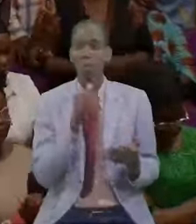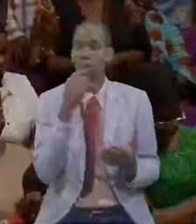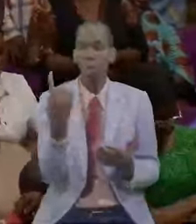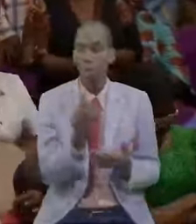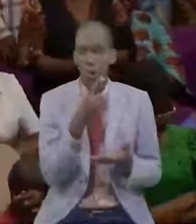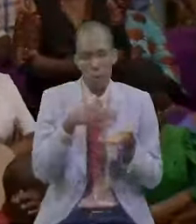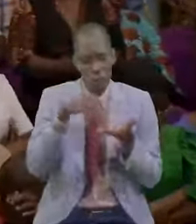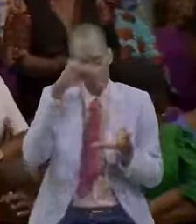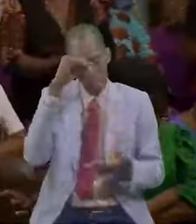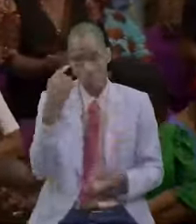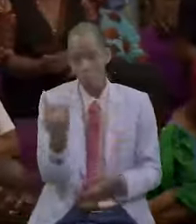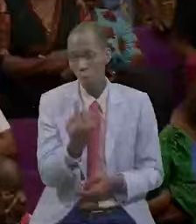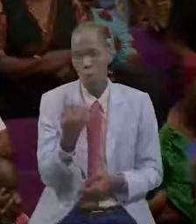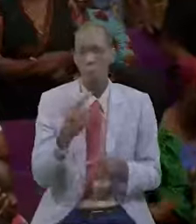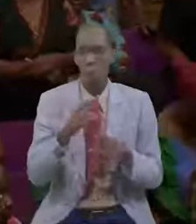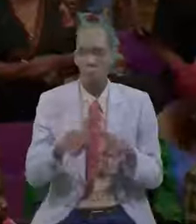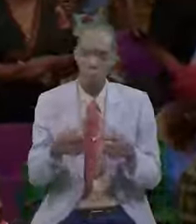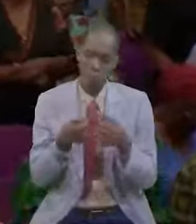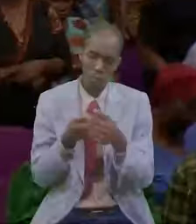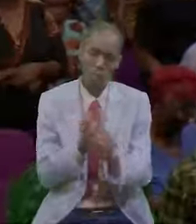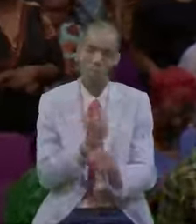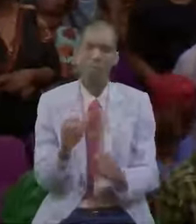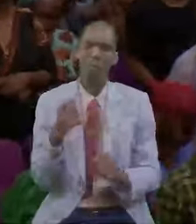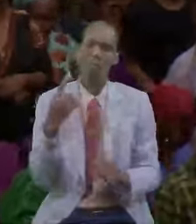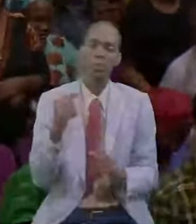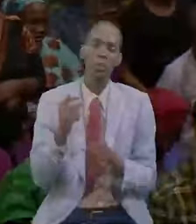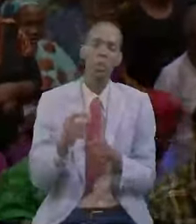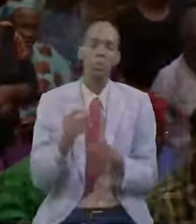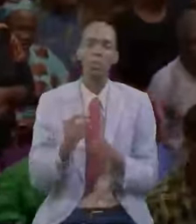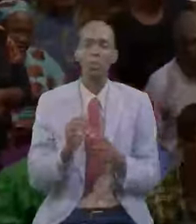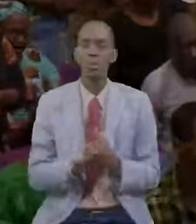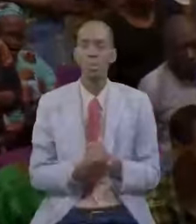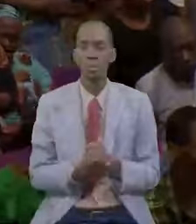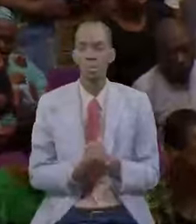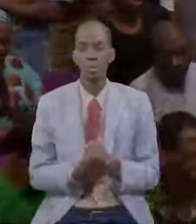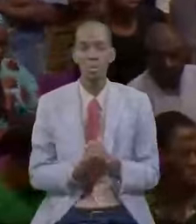Nous sommes des auditeurs, mais des pratiquants de la parole.